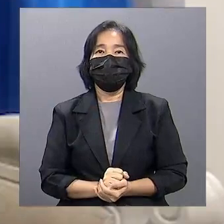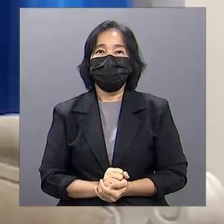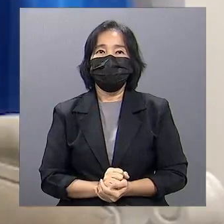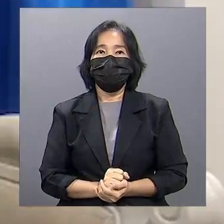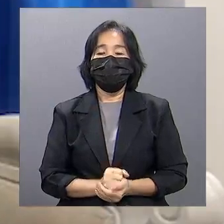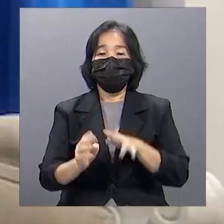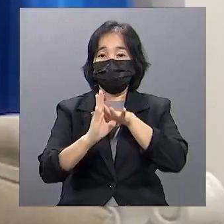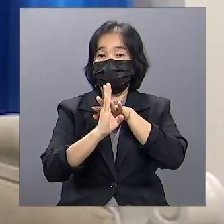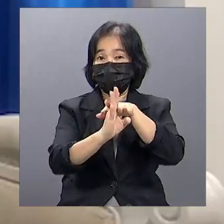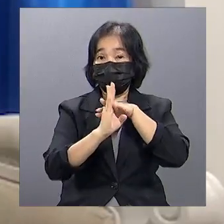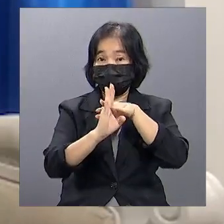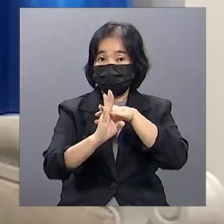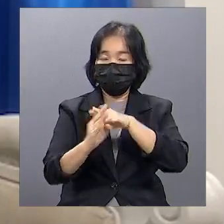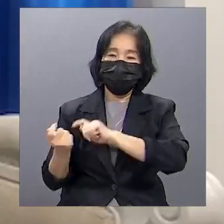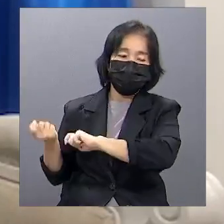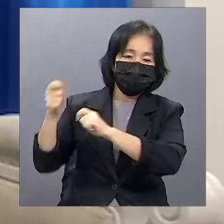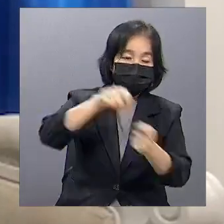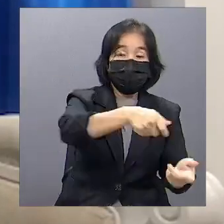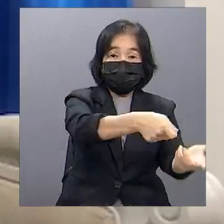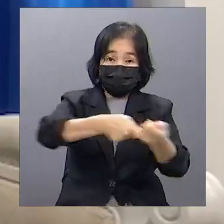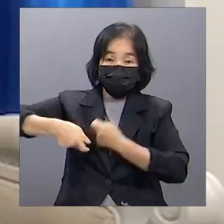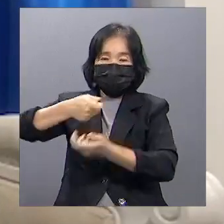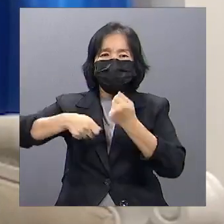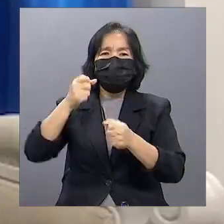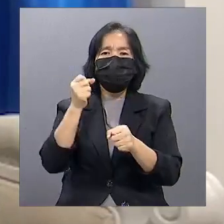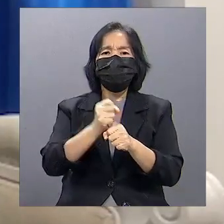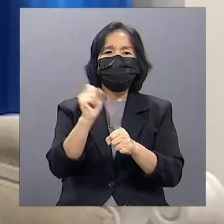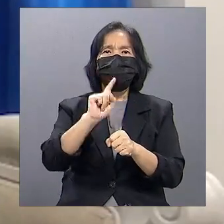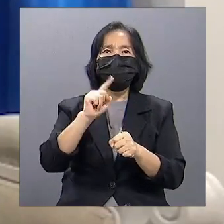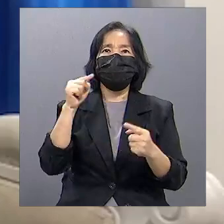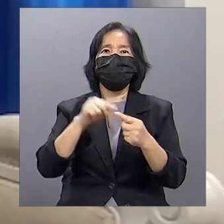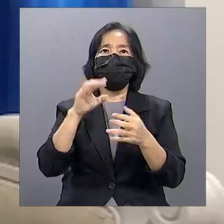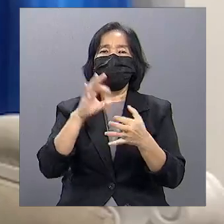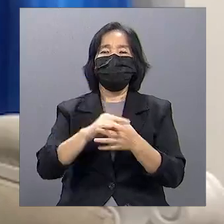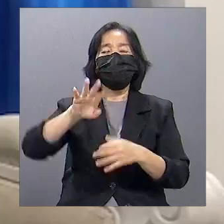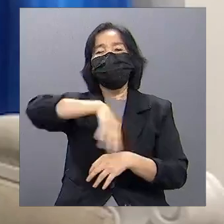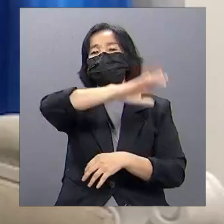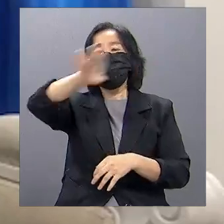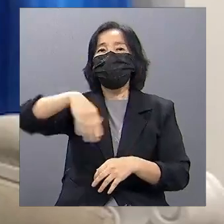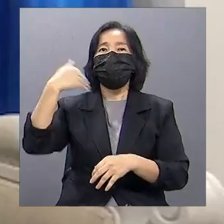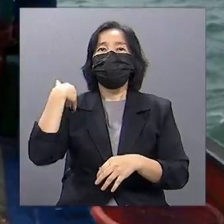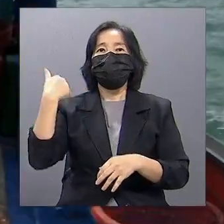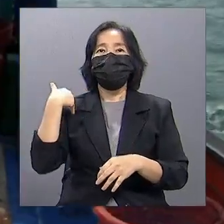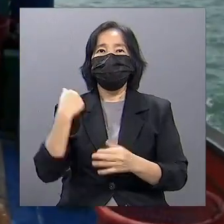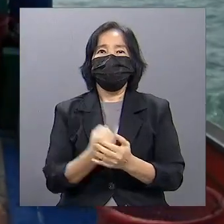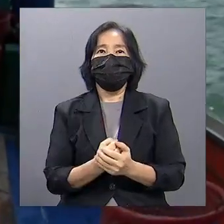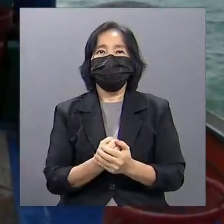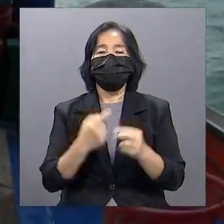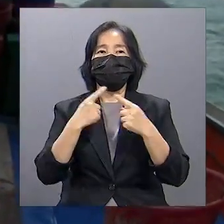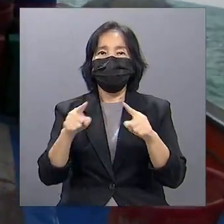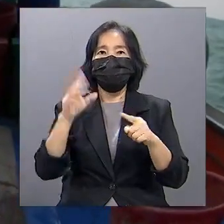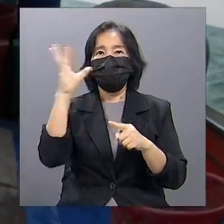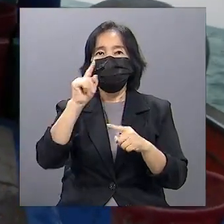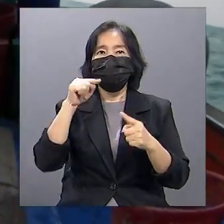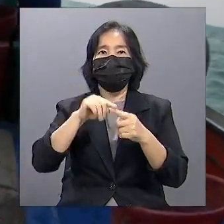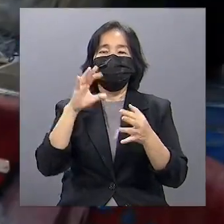าได้เนี่ยที่เราเห็นเราจะเห็นว่าส่วนใหญ่เนี่ยก็จะขึ้นตามท่าแพบาทั่วไปเราก็จะเห็นอยู่ที่เขาจับกันได้อยู่เนี่ยส่วนใหญ่ก็จะมาจากการประมงอวนลากหรือ